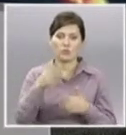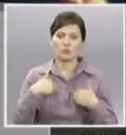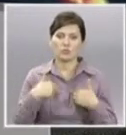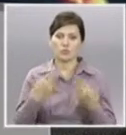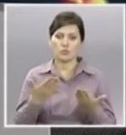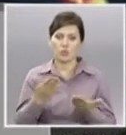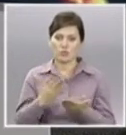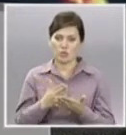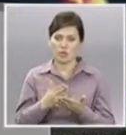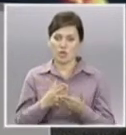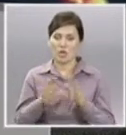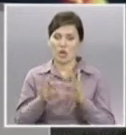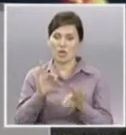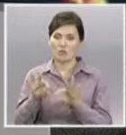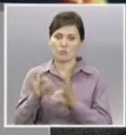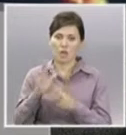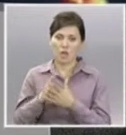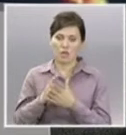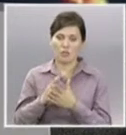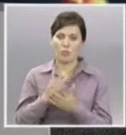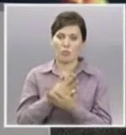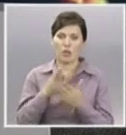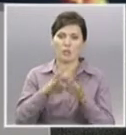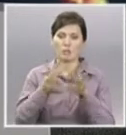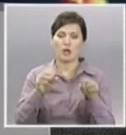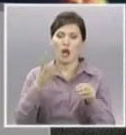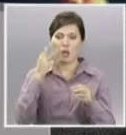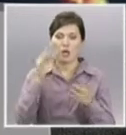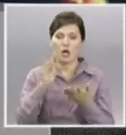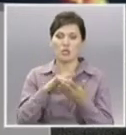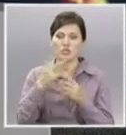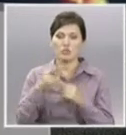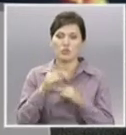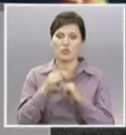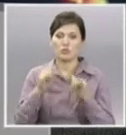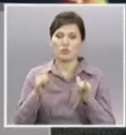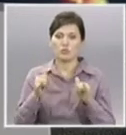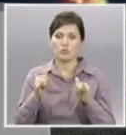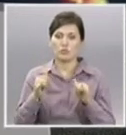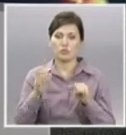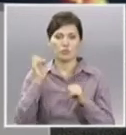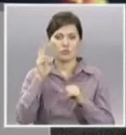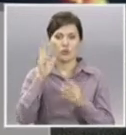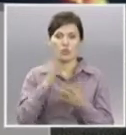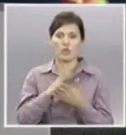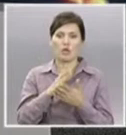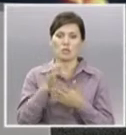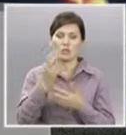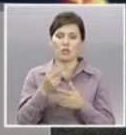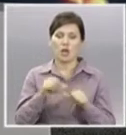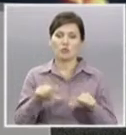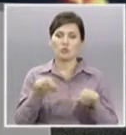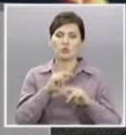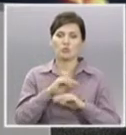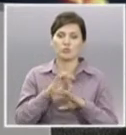түсіп жатыр. Осыларды іріктеу үстіндеміз. Олардың барлығын Алматы қаласында 20-дан аса мүшесі бар аномастикалық комиссия